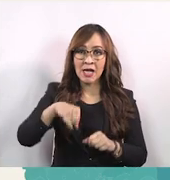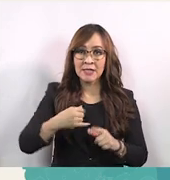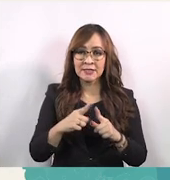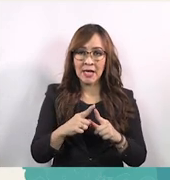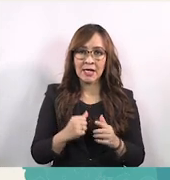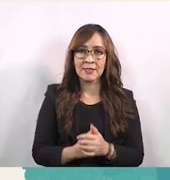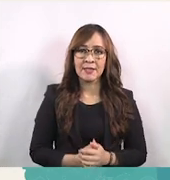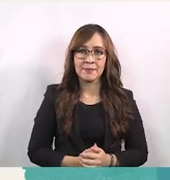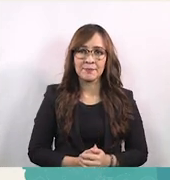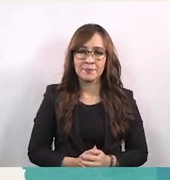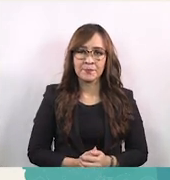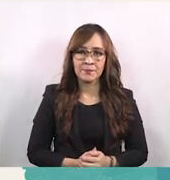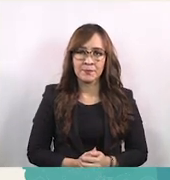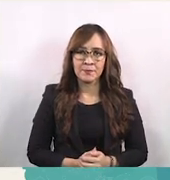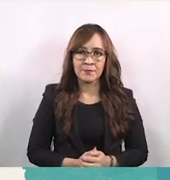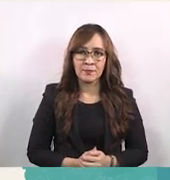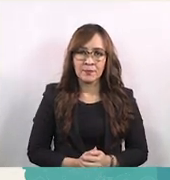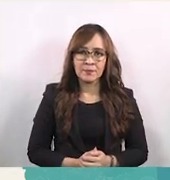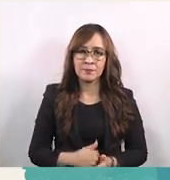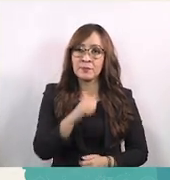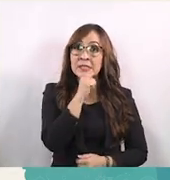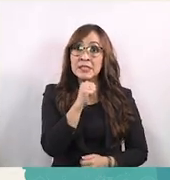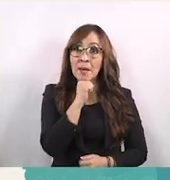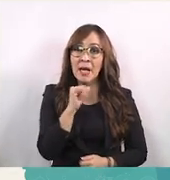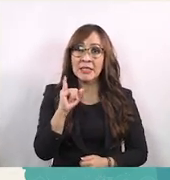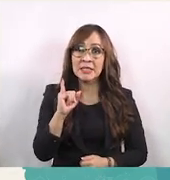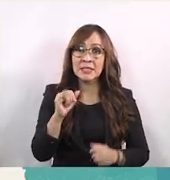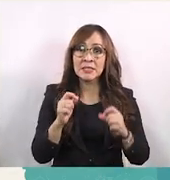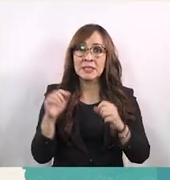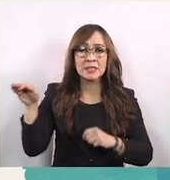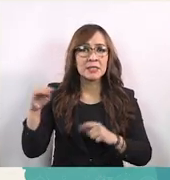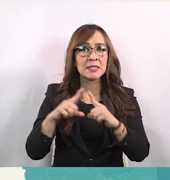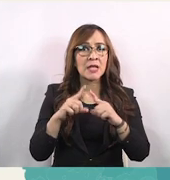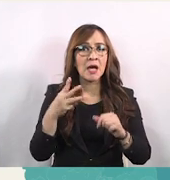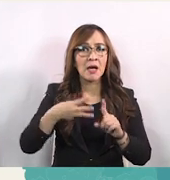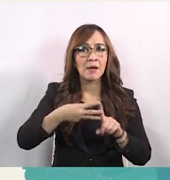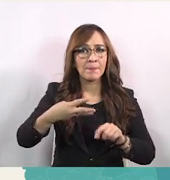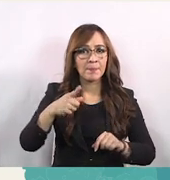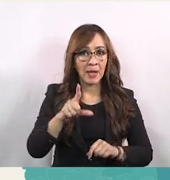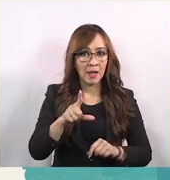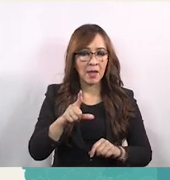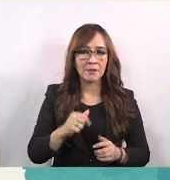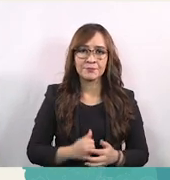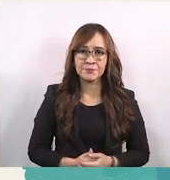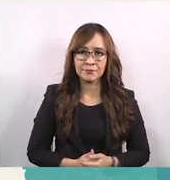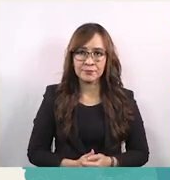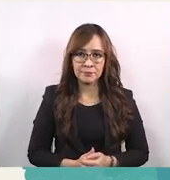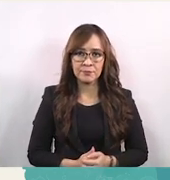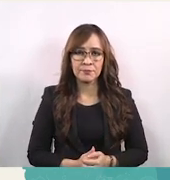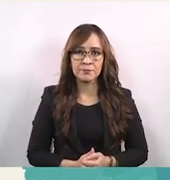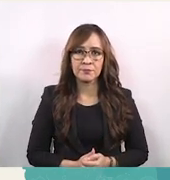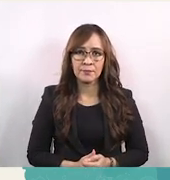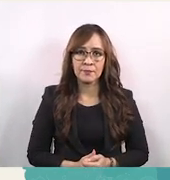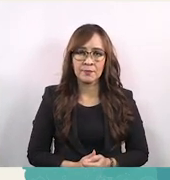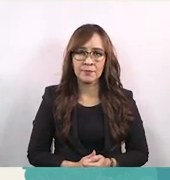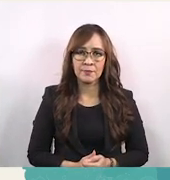3-4 kita mau kenal dulu siapa itu istighfar Hai sebab itu aha telah memanggil obaja yang menjadi kepala